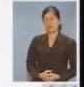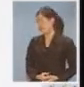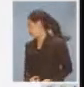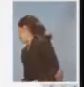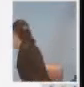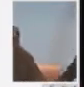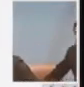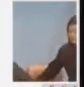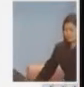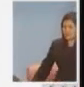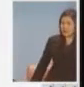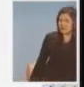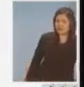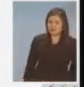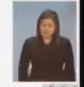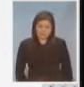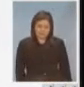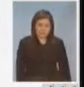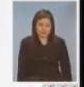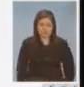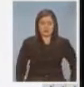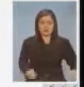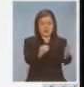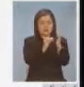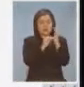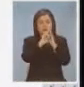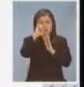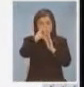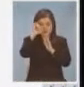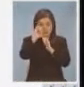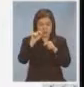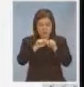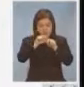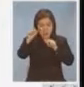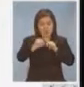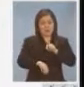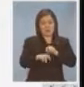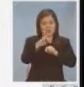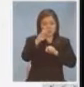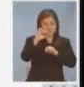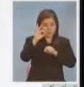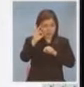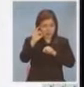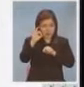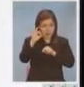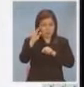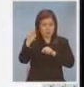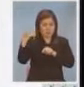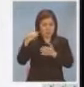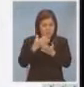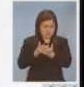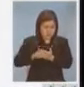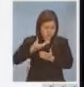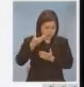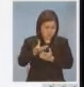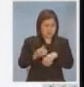แรกก็คือกรุงเทพเชียงใหม่ตลอดระยะทางก็คือ679กิโลเมตรใช้เงินงบประมาณทั้งสิ้นประมาณ 3.9 แสนล้